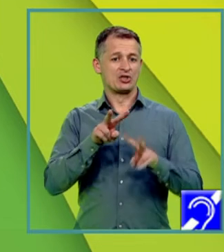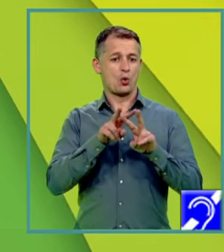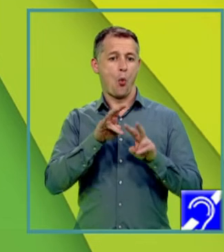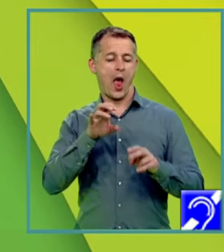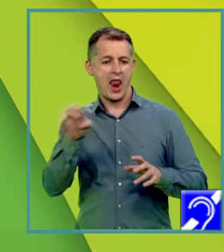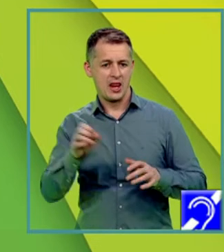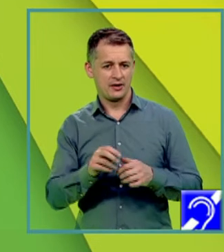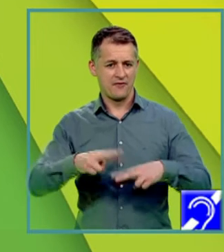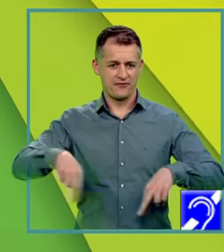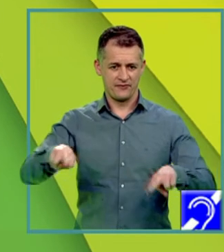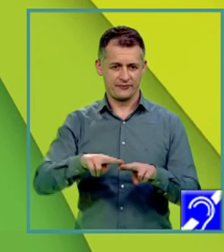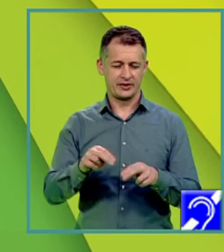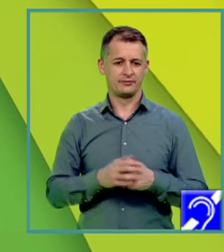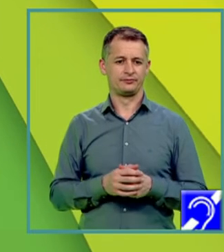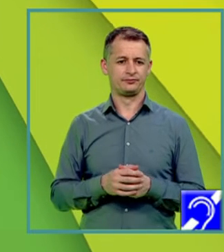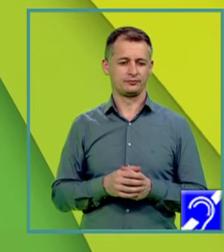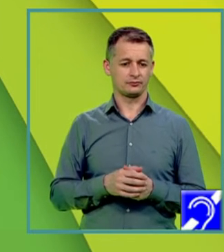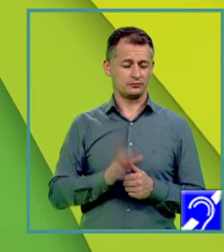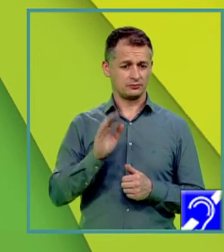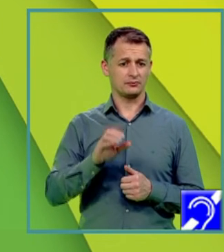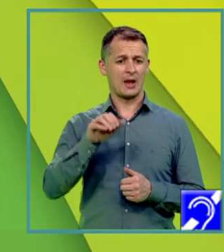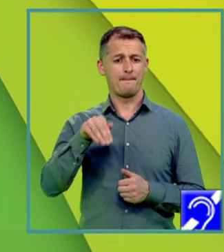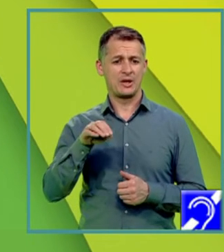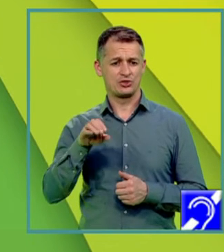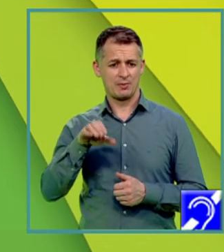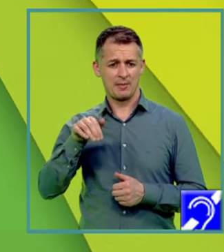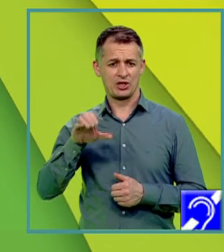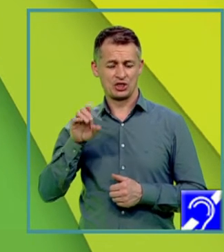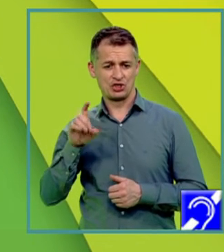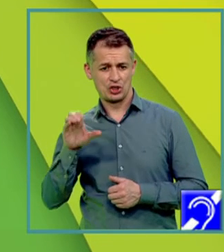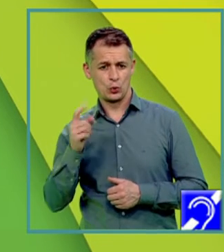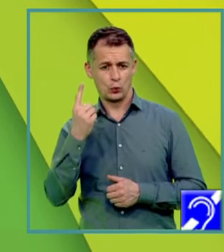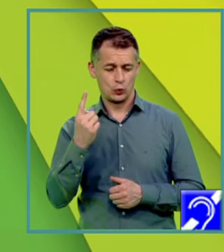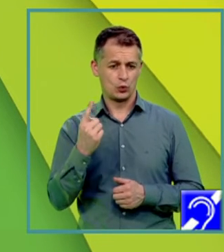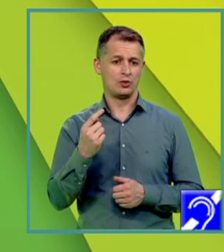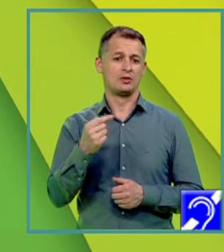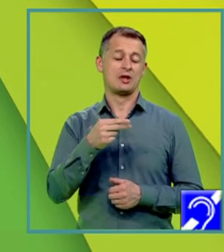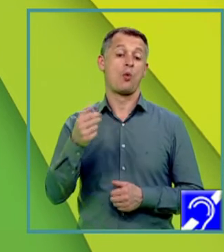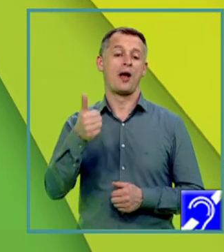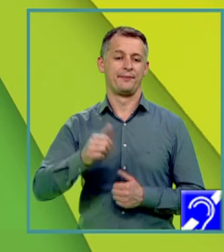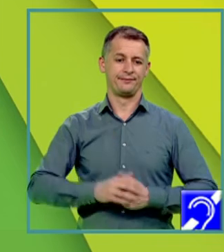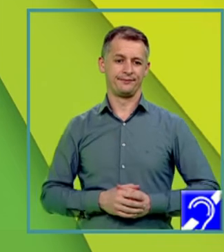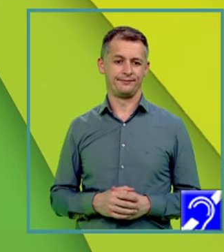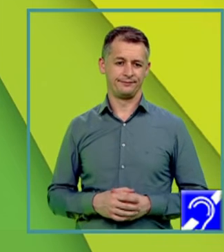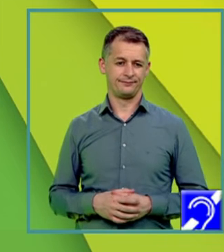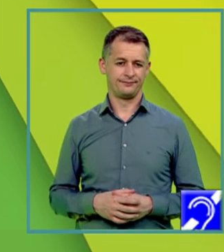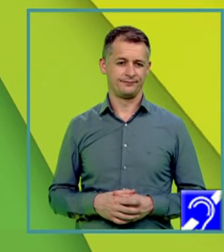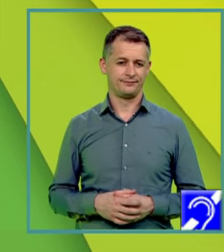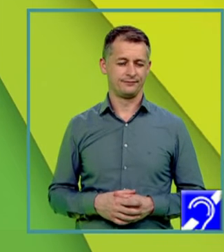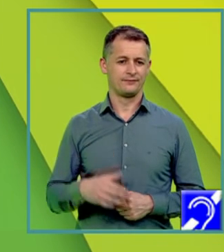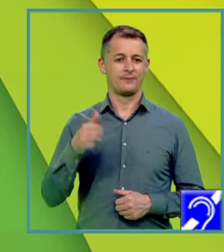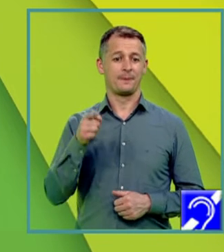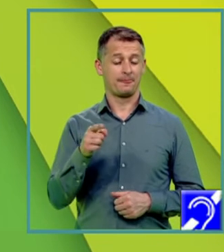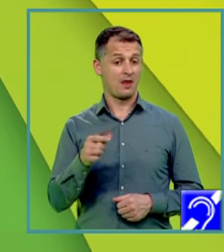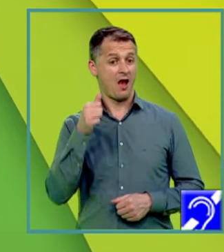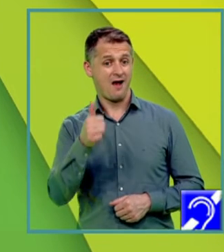final reținem în variabila cmmdc 1 valoarea variabilei a Valoarea variabilei a